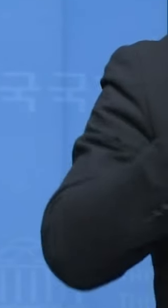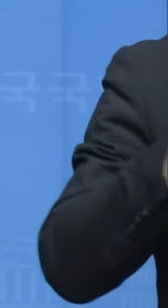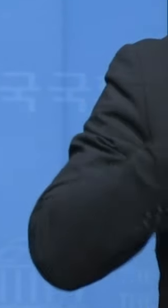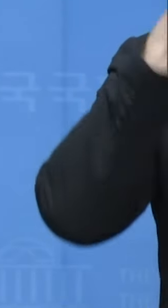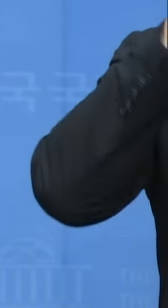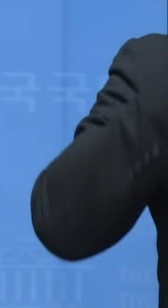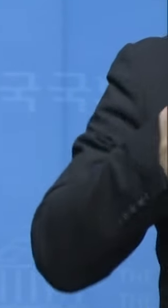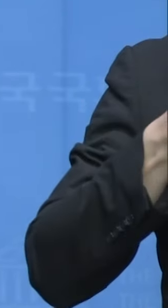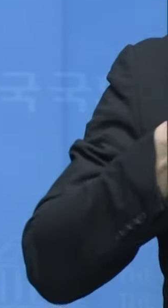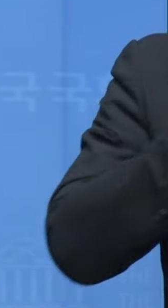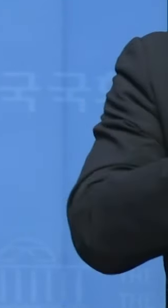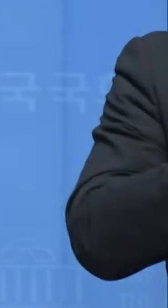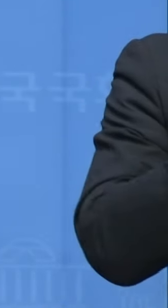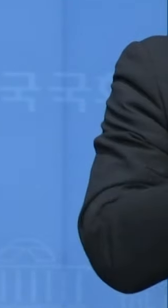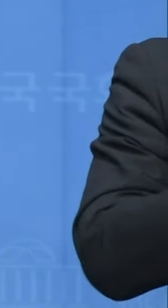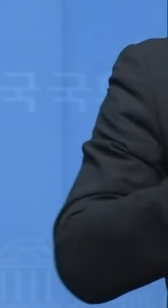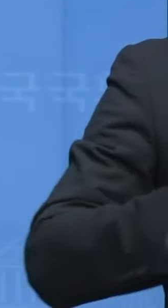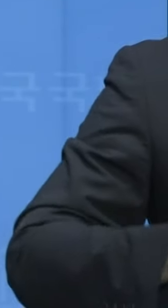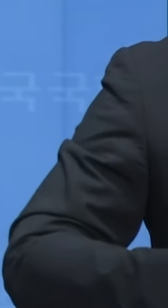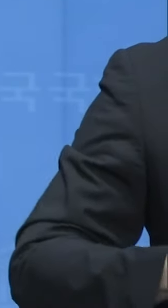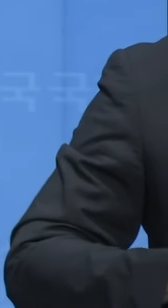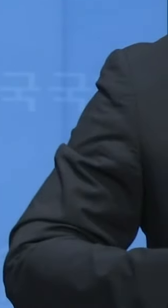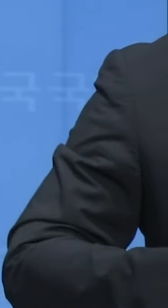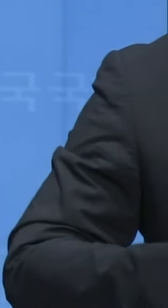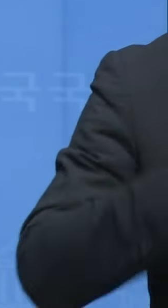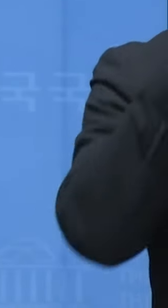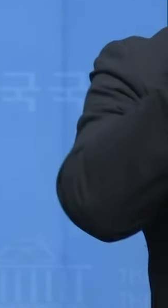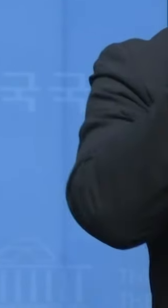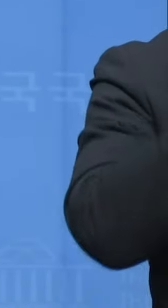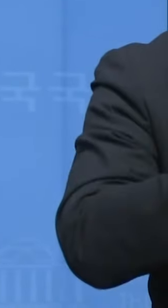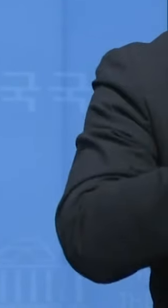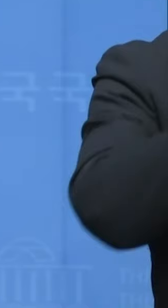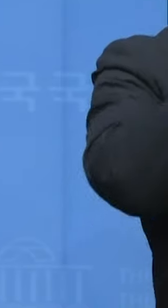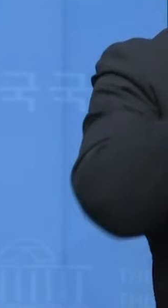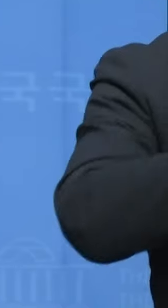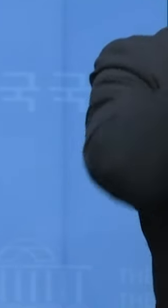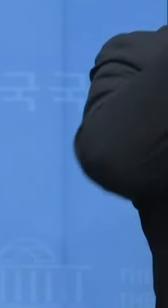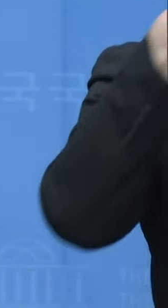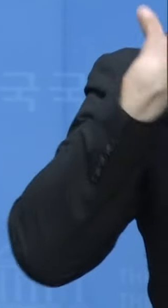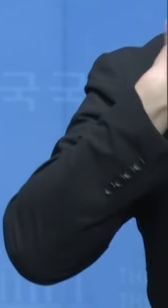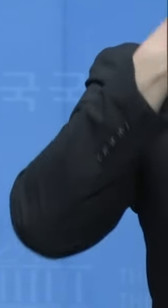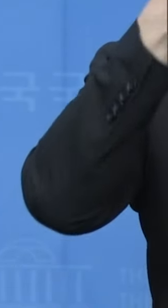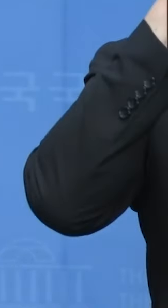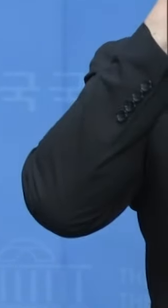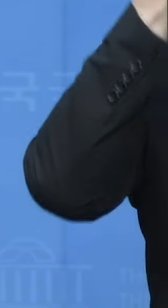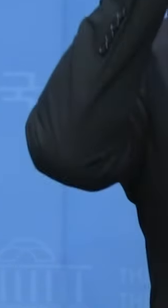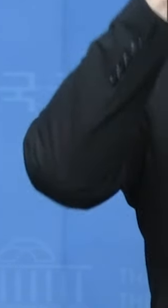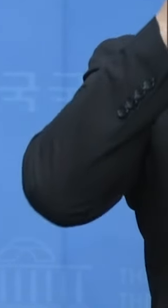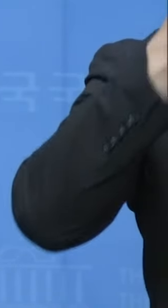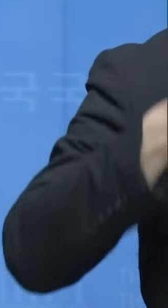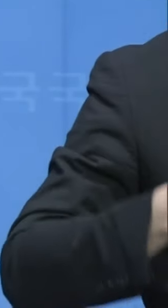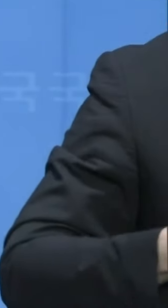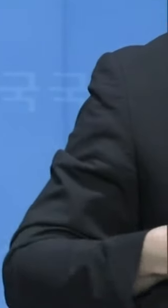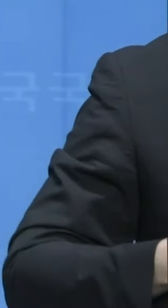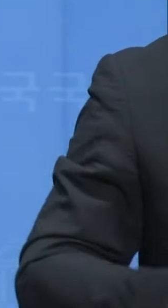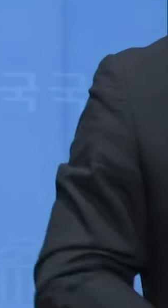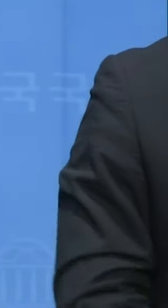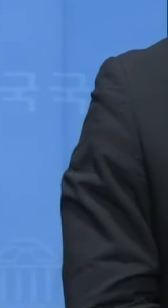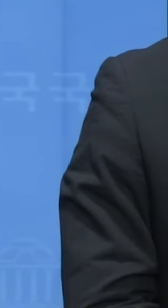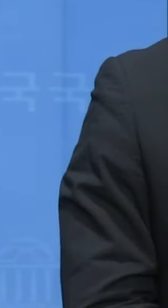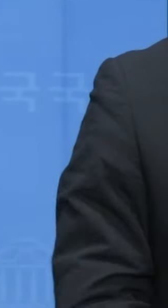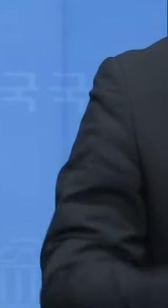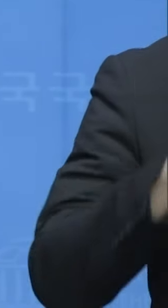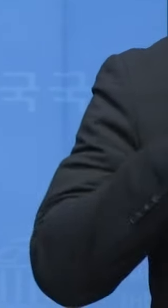진실을 밝힐 수밖에 없다는 것을 검찰과 윤성열 정권은 명확히 인지하고 있어야 할 것입니다 우리 위원회는